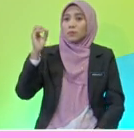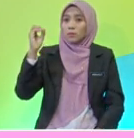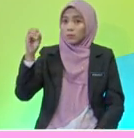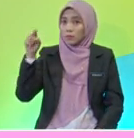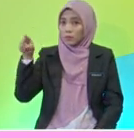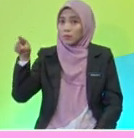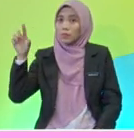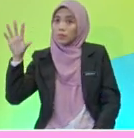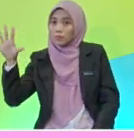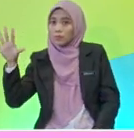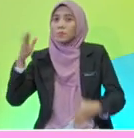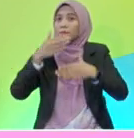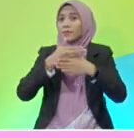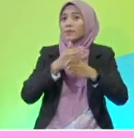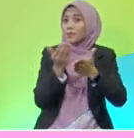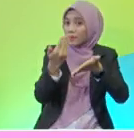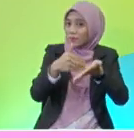cukup bahagia